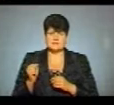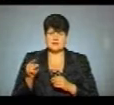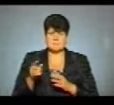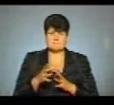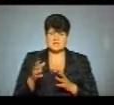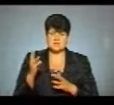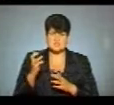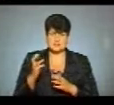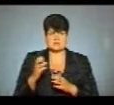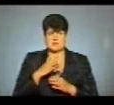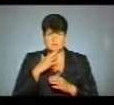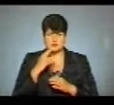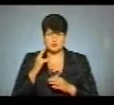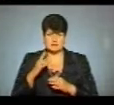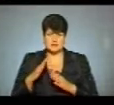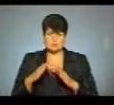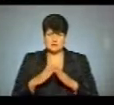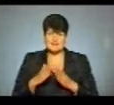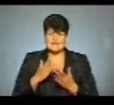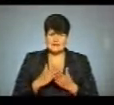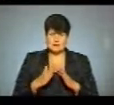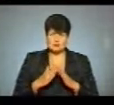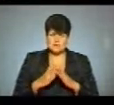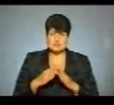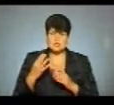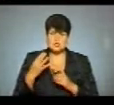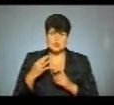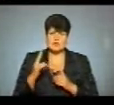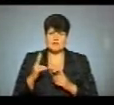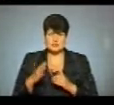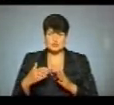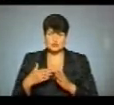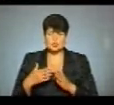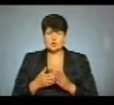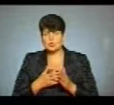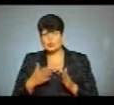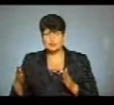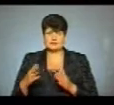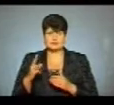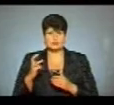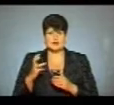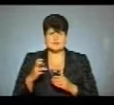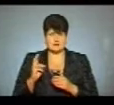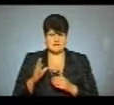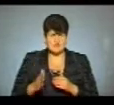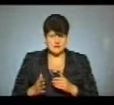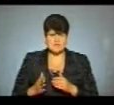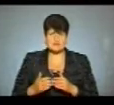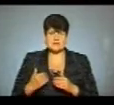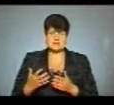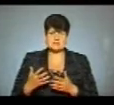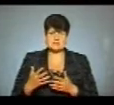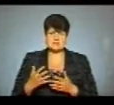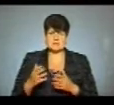300 багатоквартирних будинків. Є такі будинки, де від 40 квартир до 300 і більше квартир. І, так як я говорю, збиралися